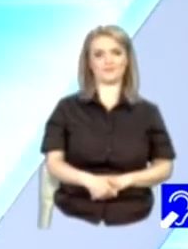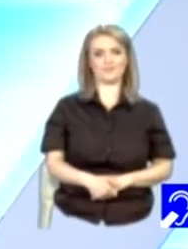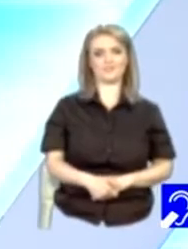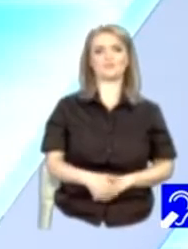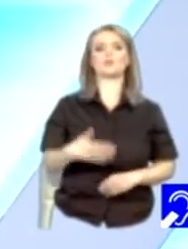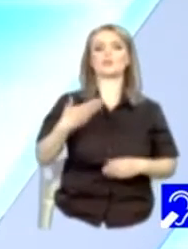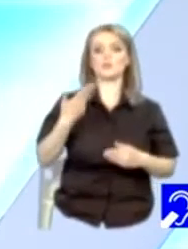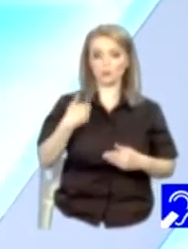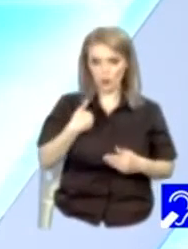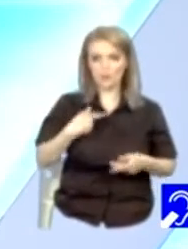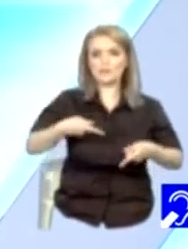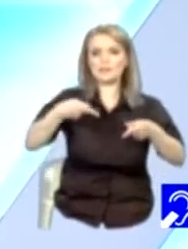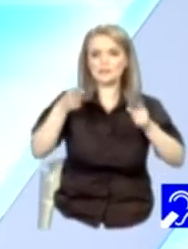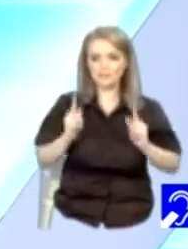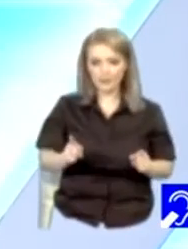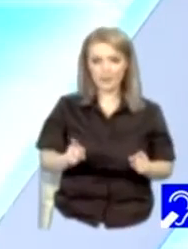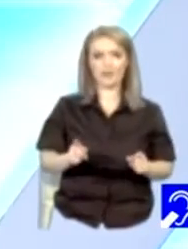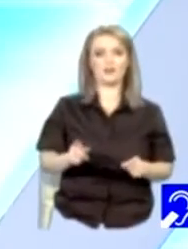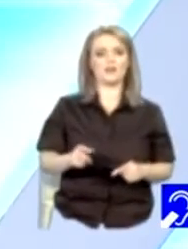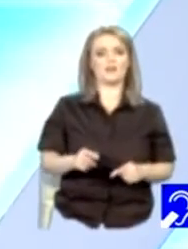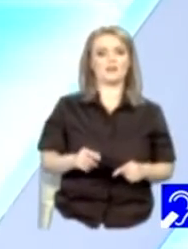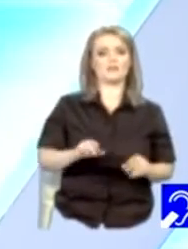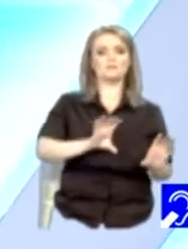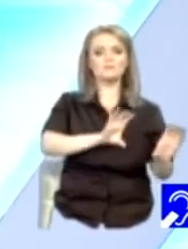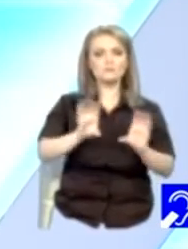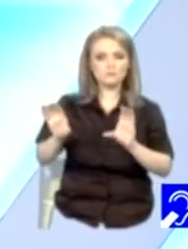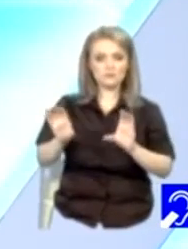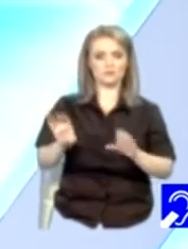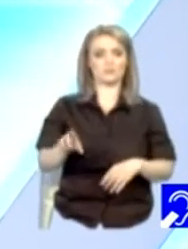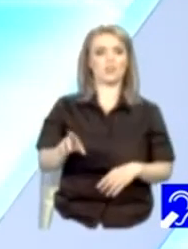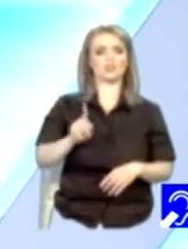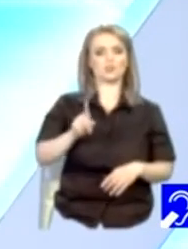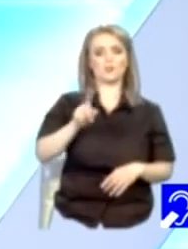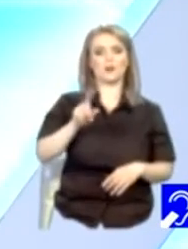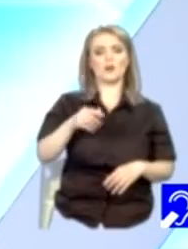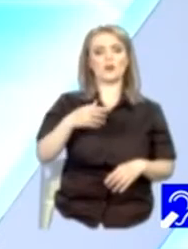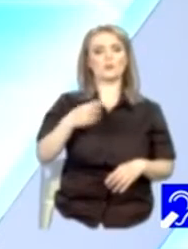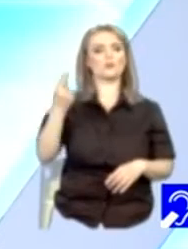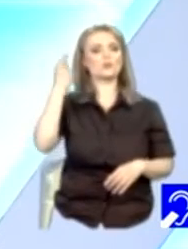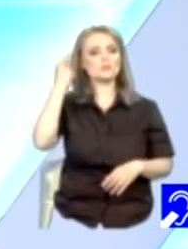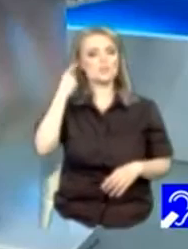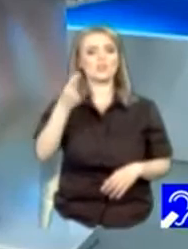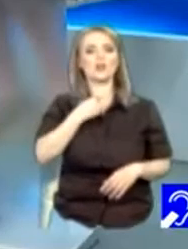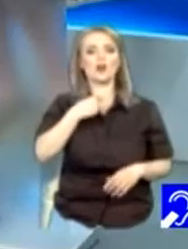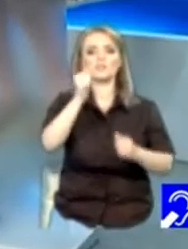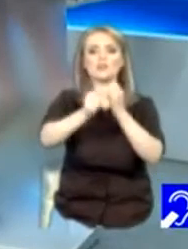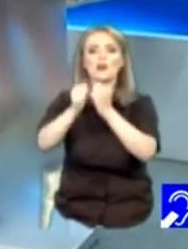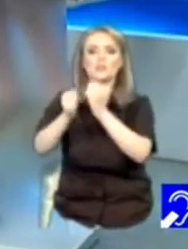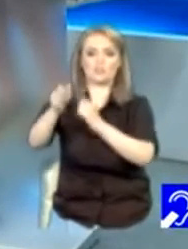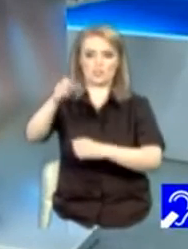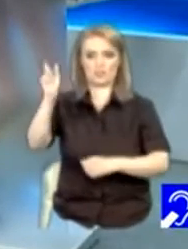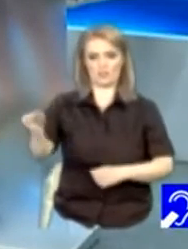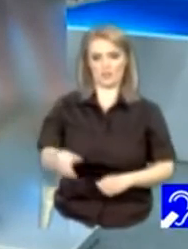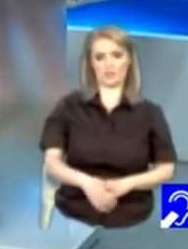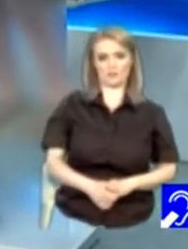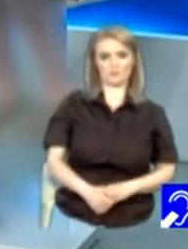chiar venim cu mesajul de a aduce pe toți, de a aduce vocea tuturor ca să fie auzită. Mulțumesc! Mulțumesc,